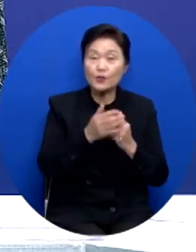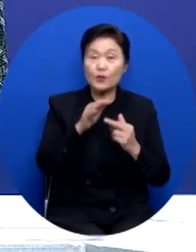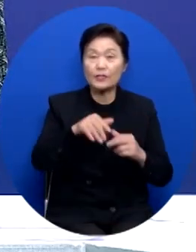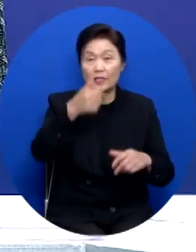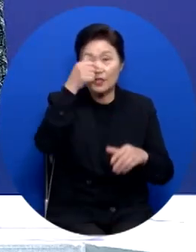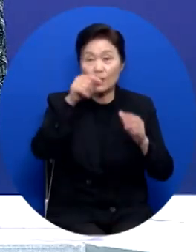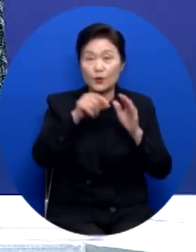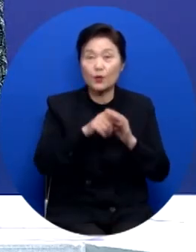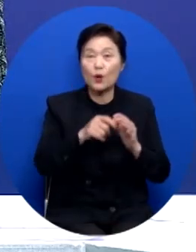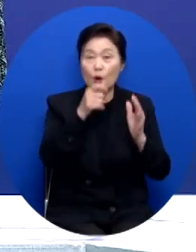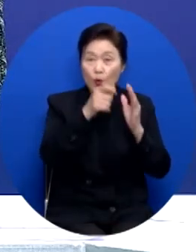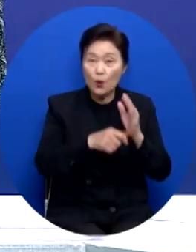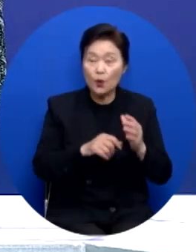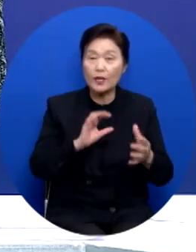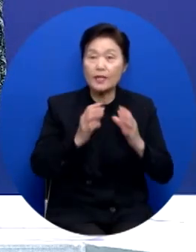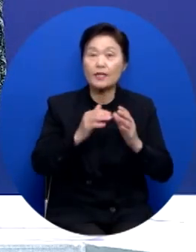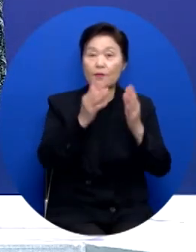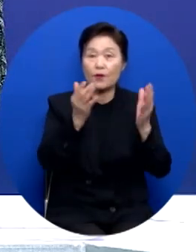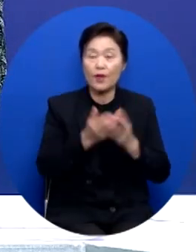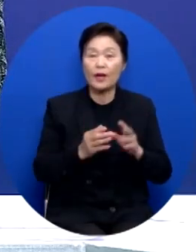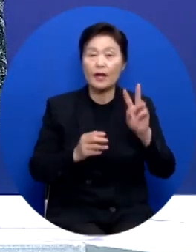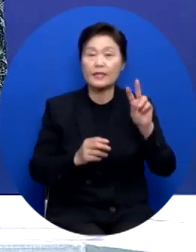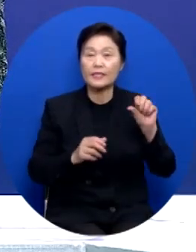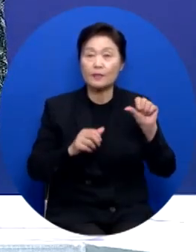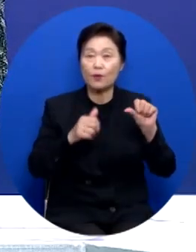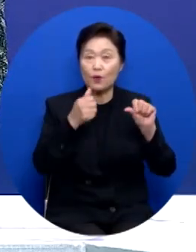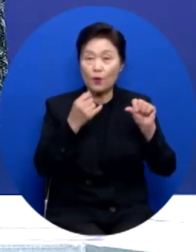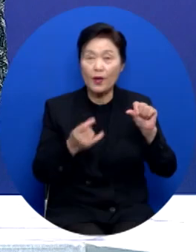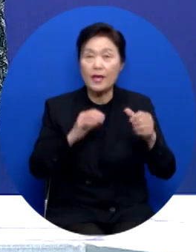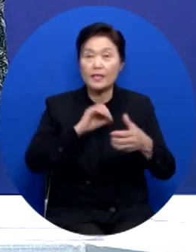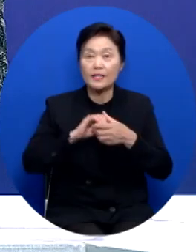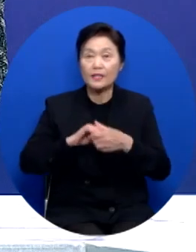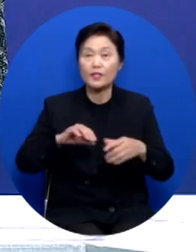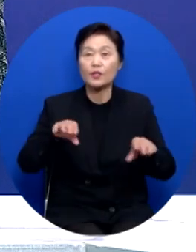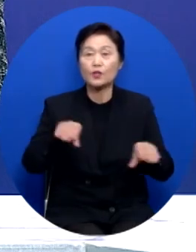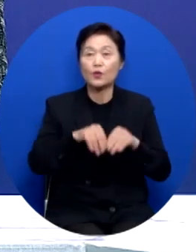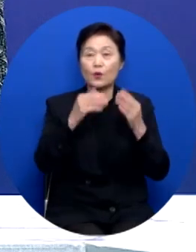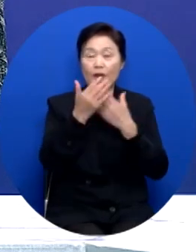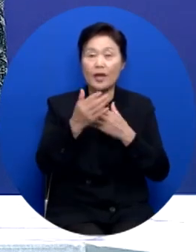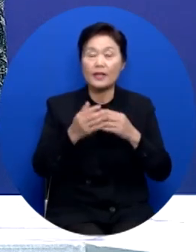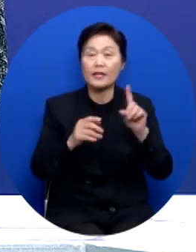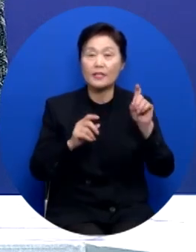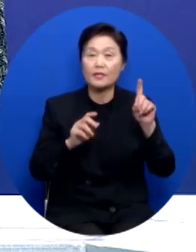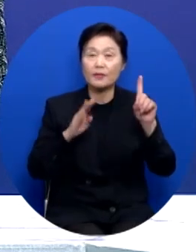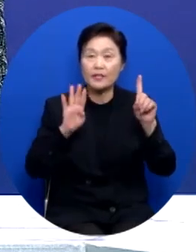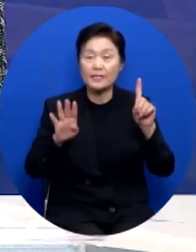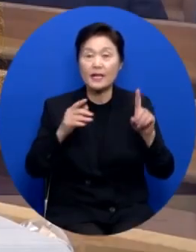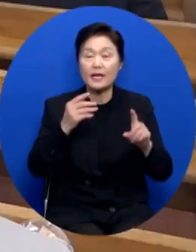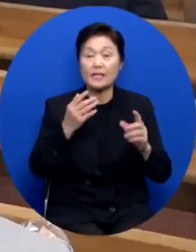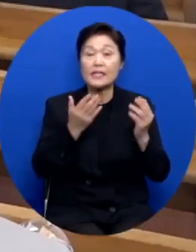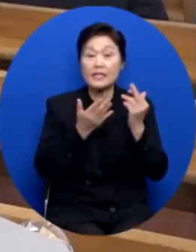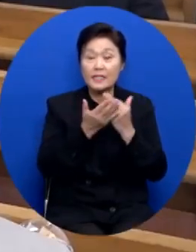제주특별자치도 기독교 교단협의회가 제25회 정기총회를 4일 제주중앙교회에서 개최했습니다.